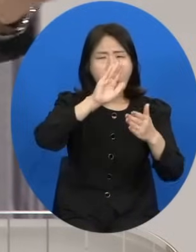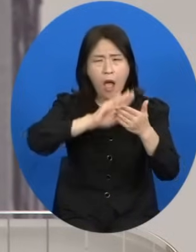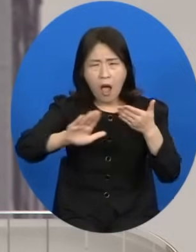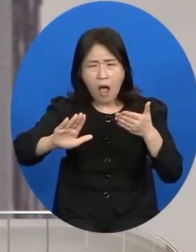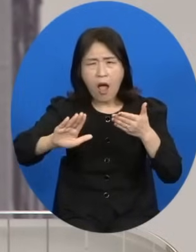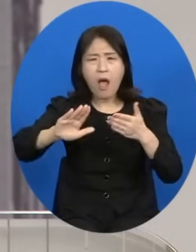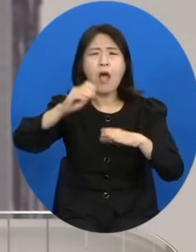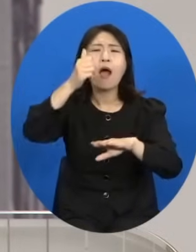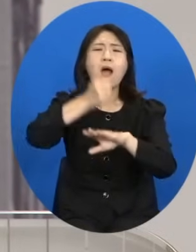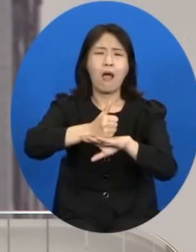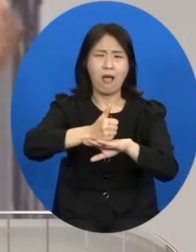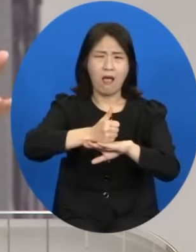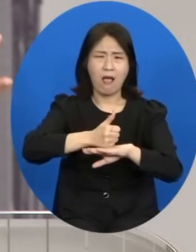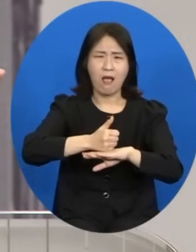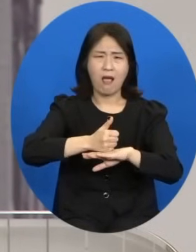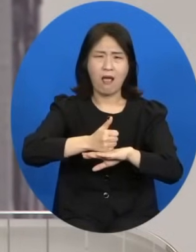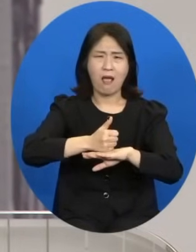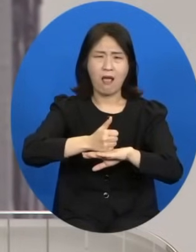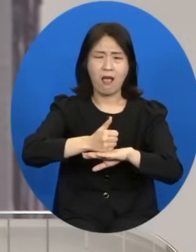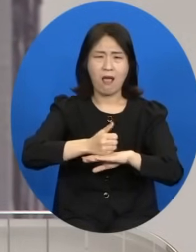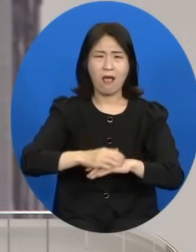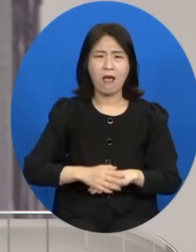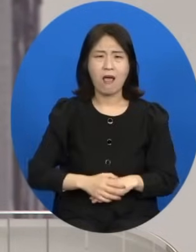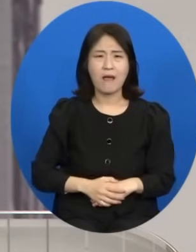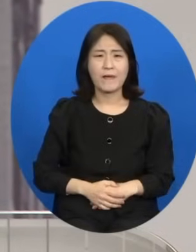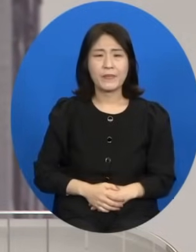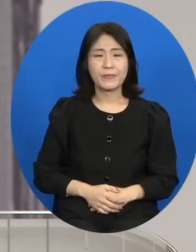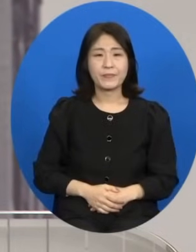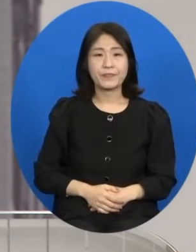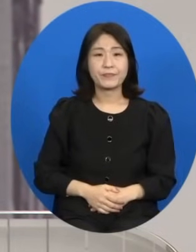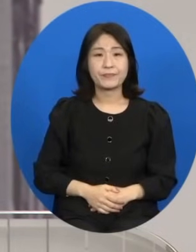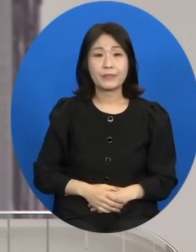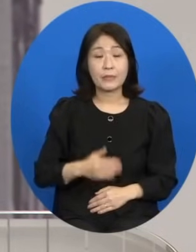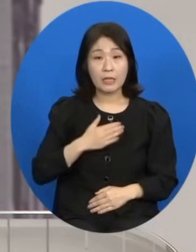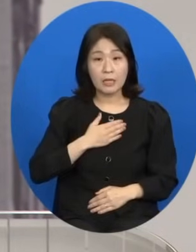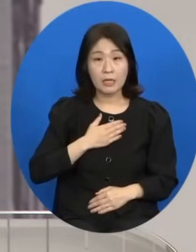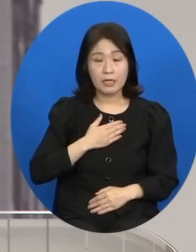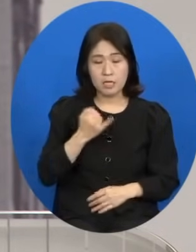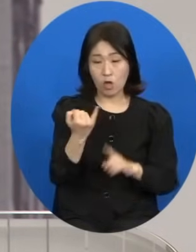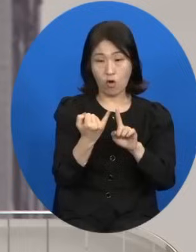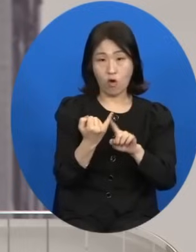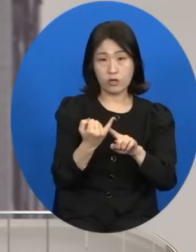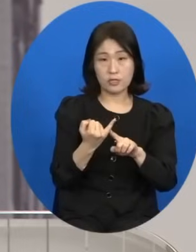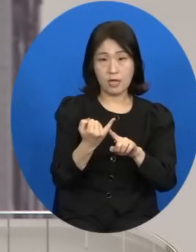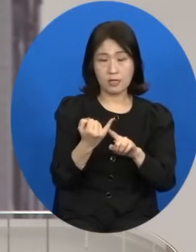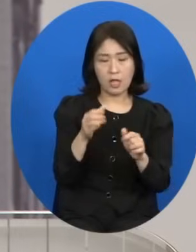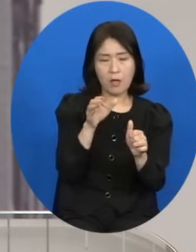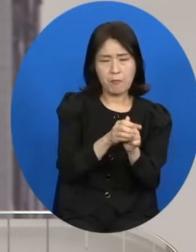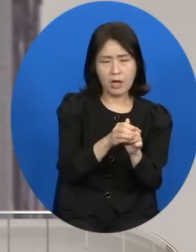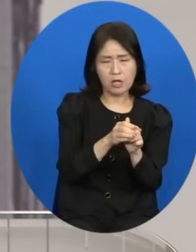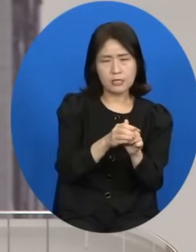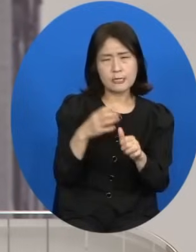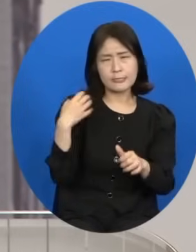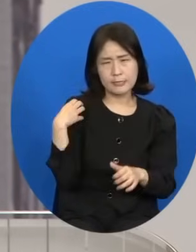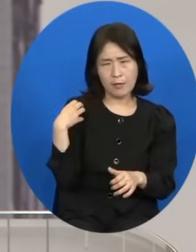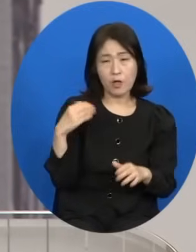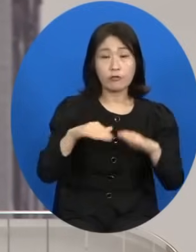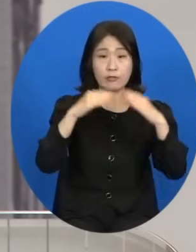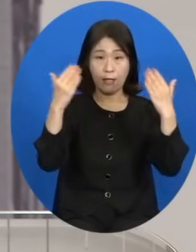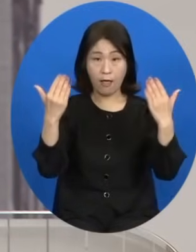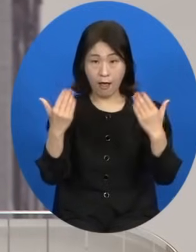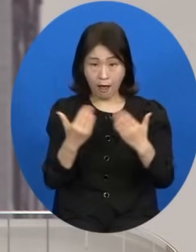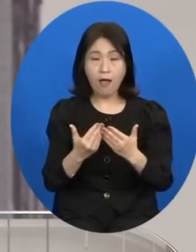줘요 그리고 띠를 넘겨 줍니다 자신의이 사명을 다 한 것이죠 물론 아 그로